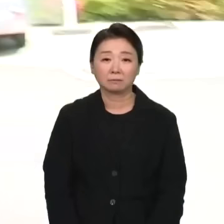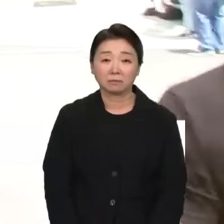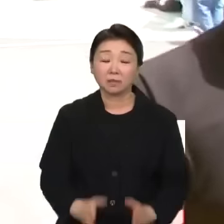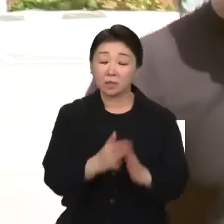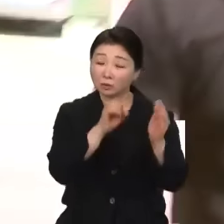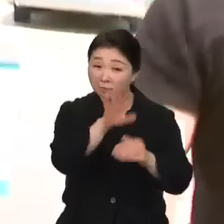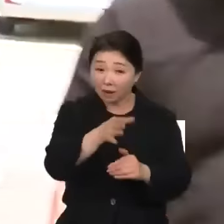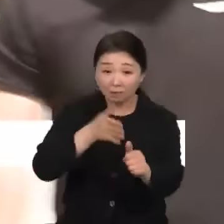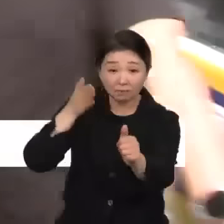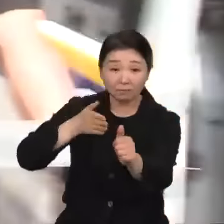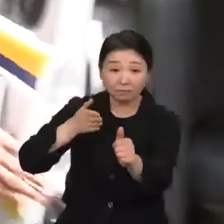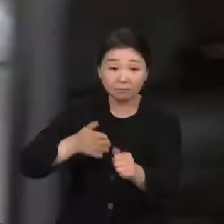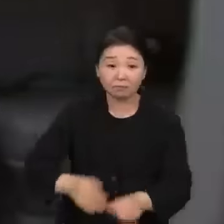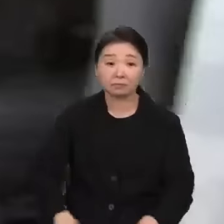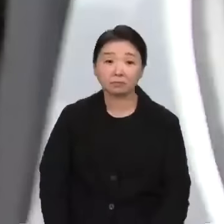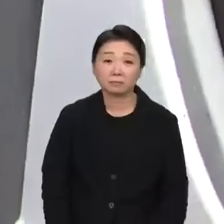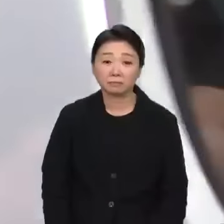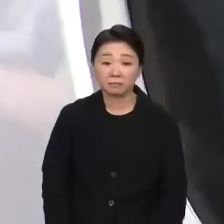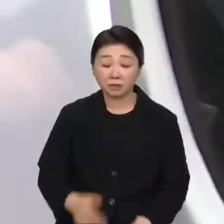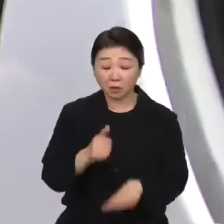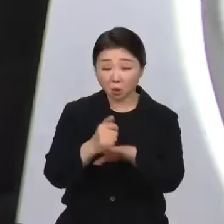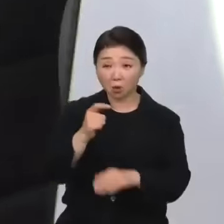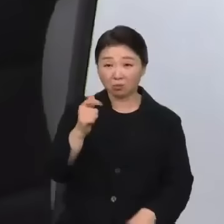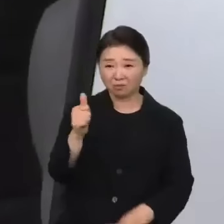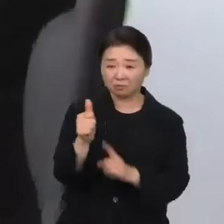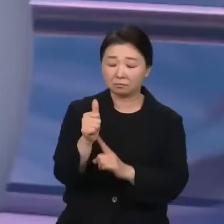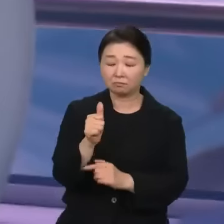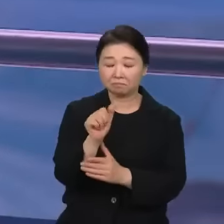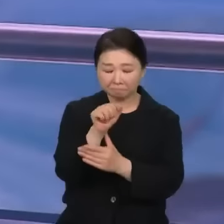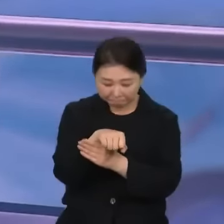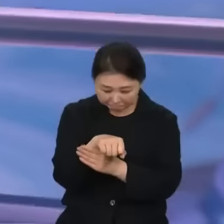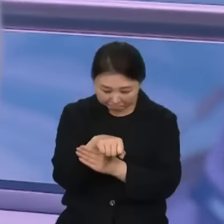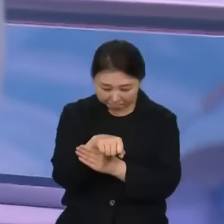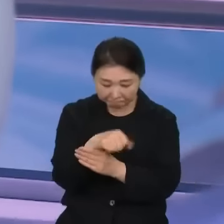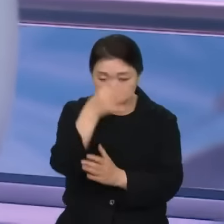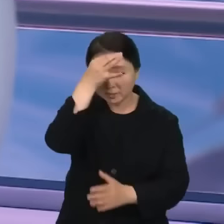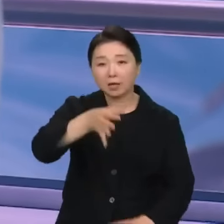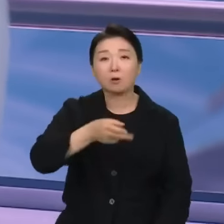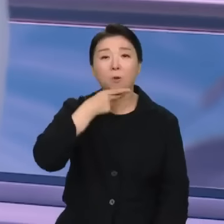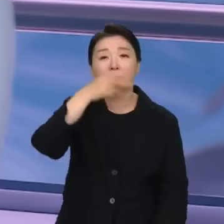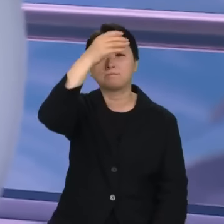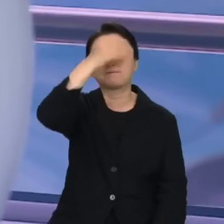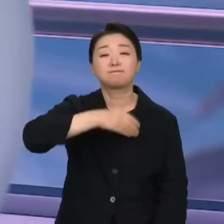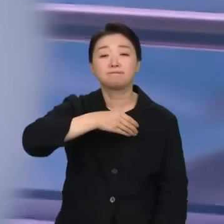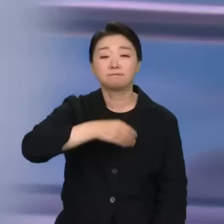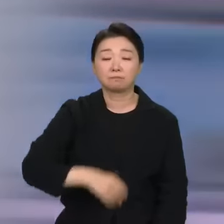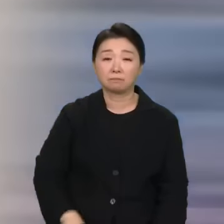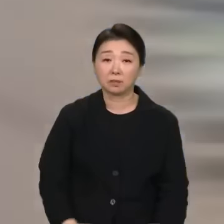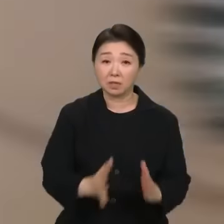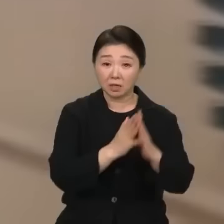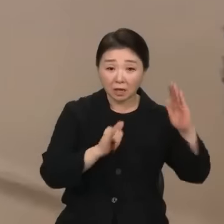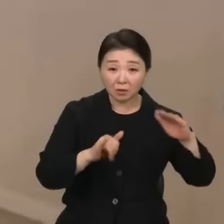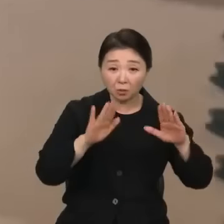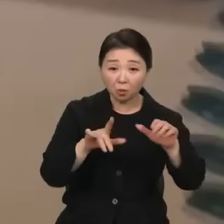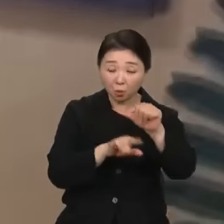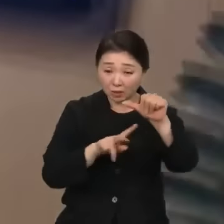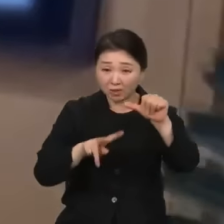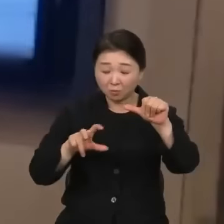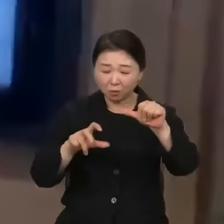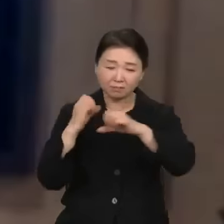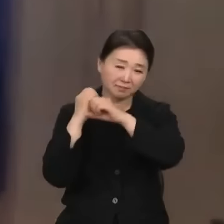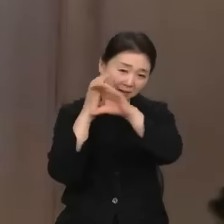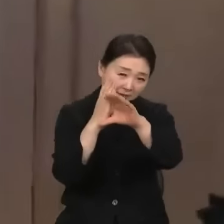말씀 해주세요. 결국 김 씨는 단 한 번 고개 숙이거나 사과하지 않았습니다. 유족들은 오는 25일 미뤄둔